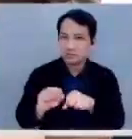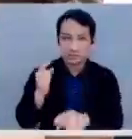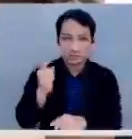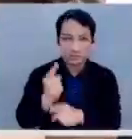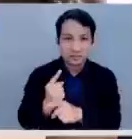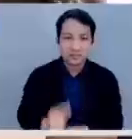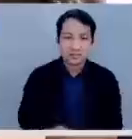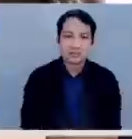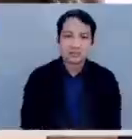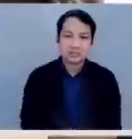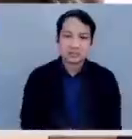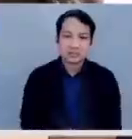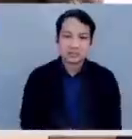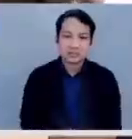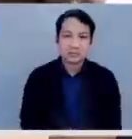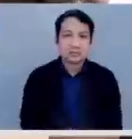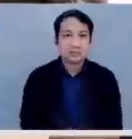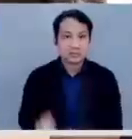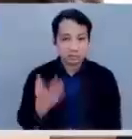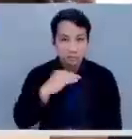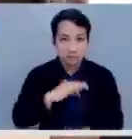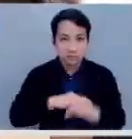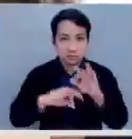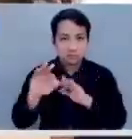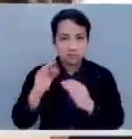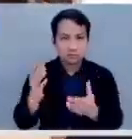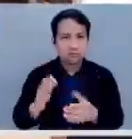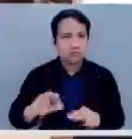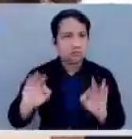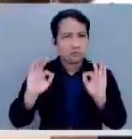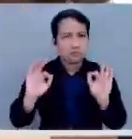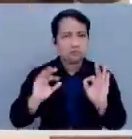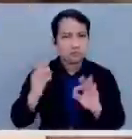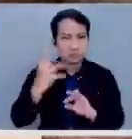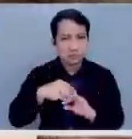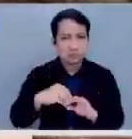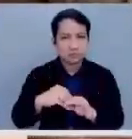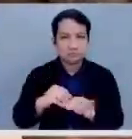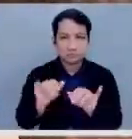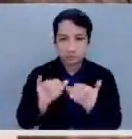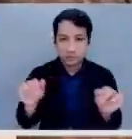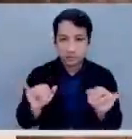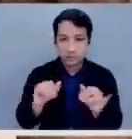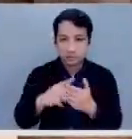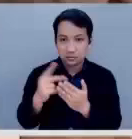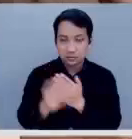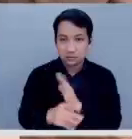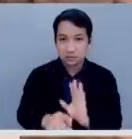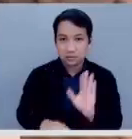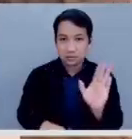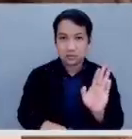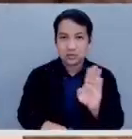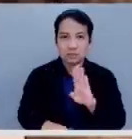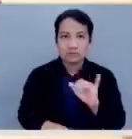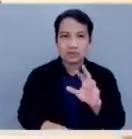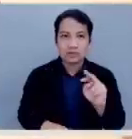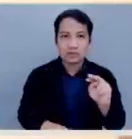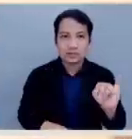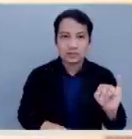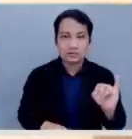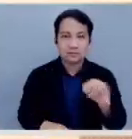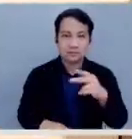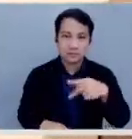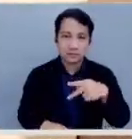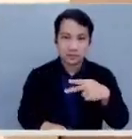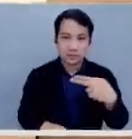Sapatos! Diba? Mga dekalidad ng mga footwear na talaga namang world class, Mami Chiki. Tulad na ng mga produkto ng Bayani PH. Yes, at para i-flex pa